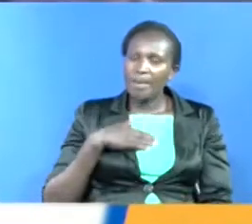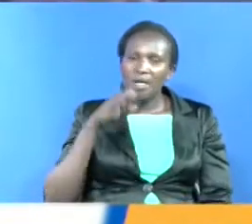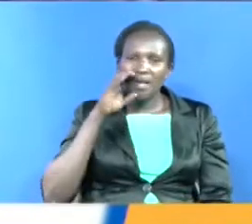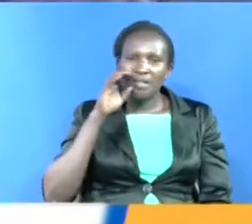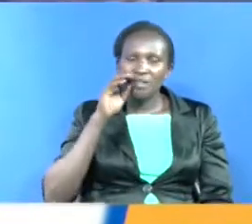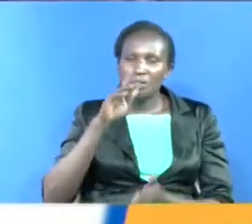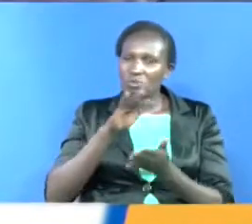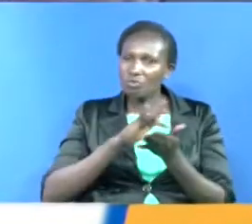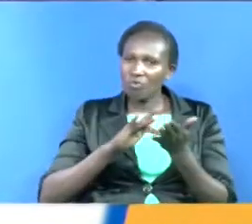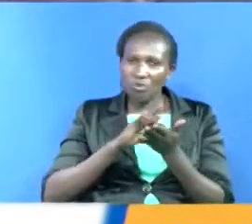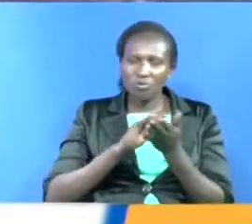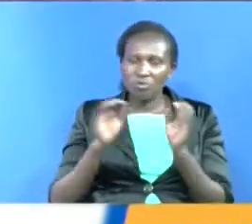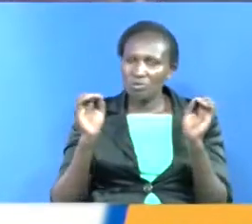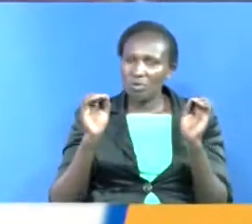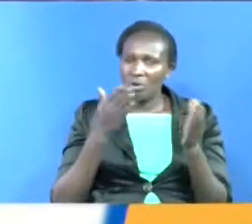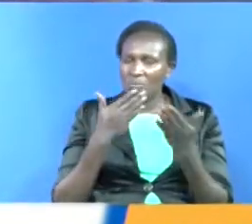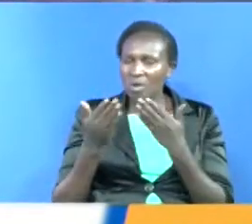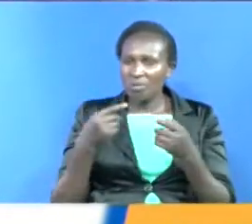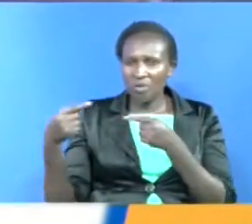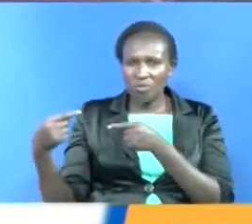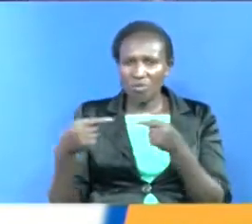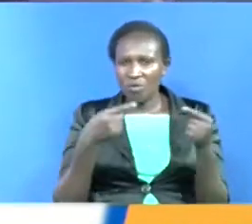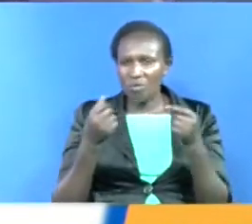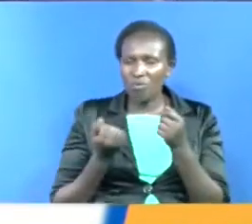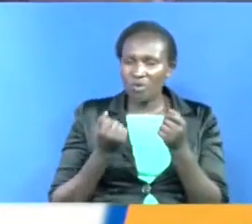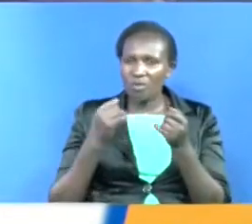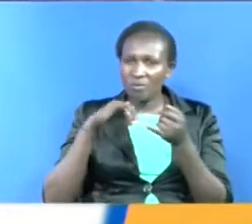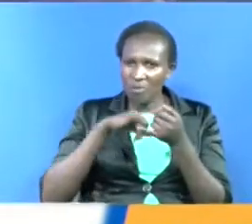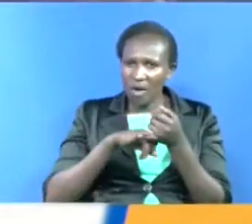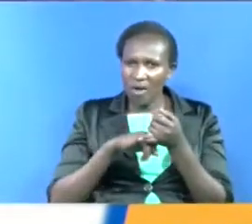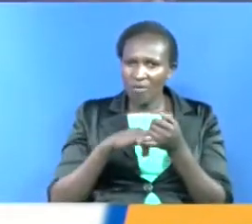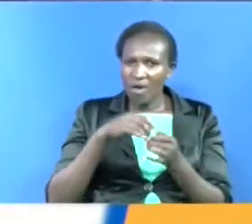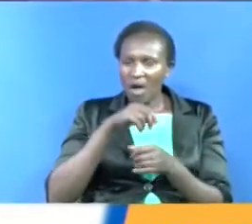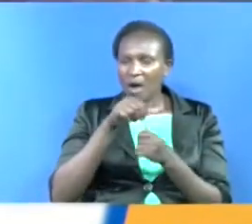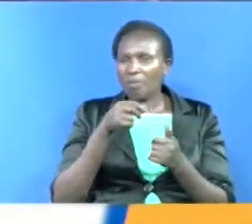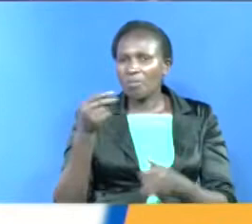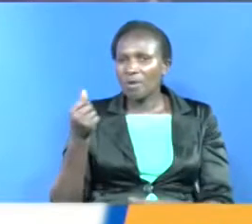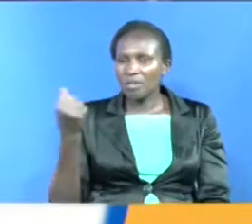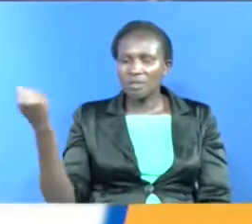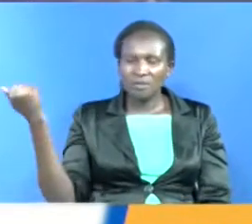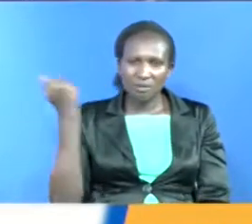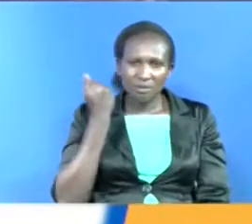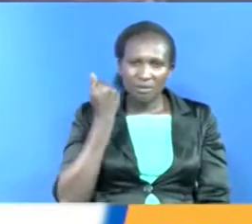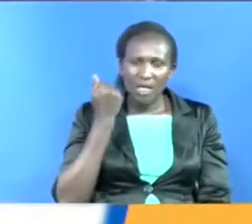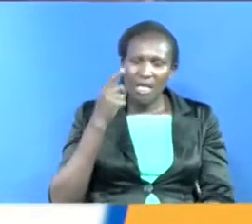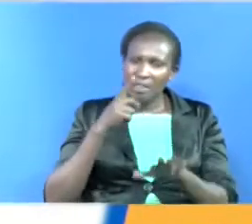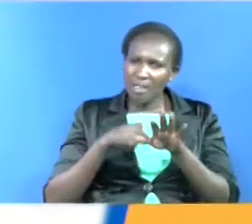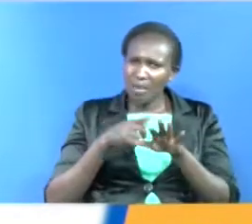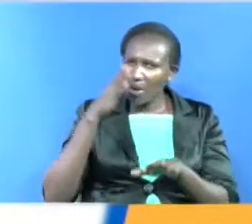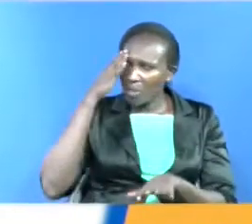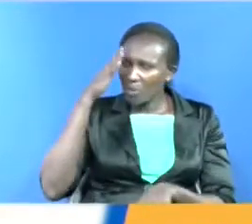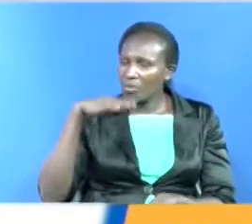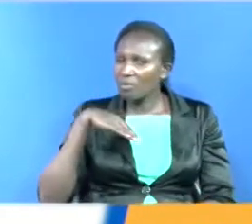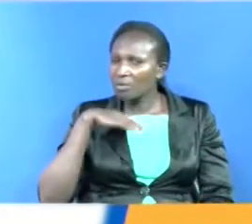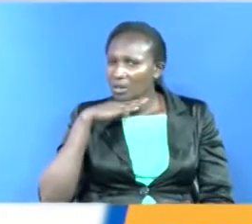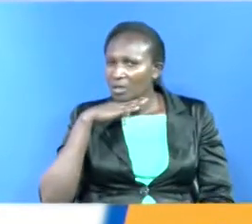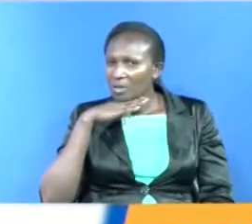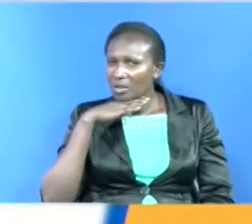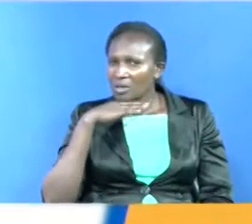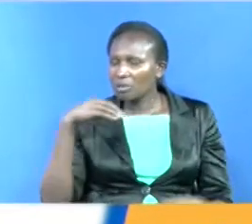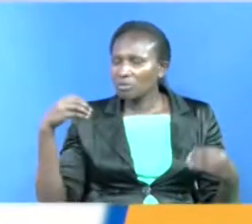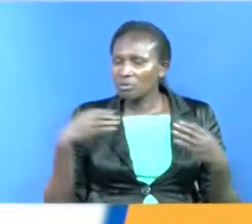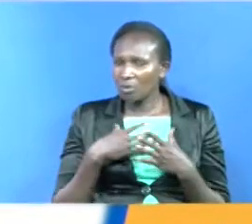sumu. Ni kama walizozana tu na bibi yake kwa ajili ya pesa, akamdunga kisu wakati amerealize amekufa, amekuwa